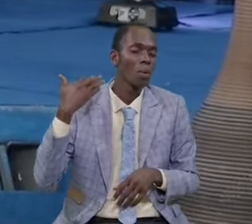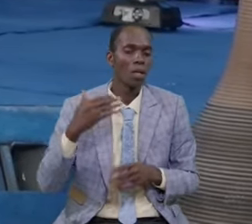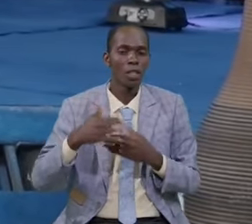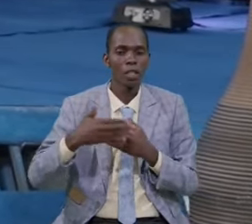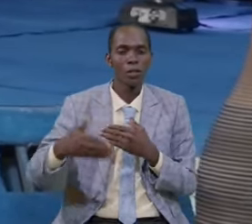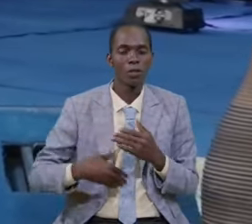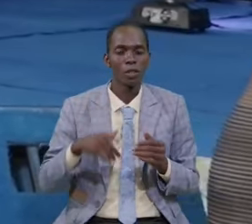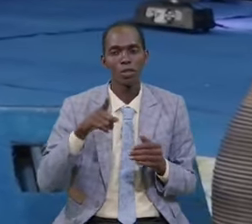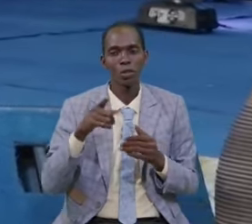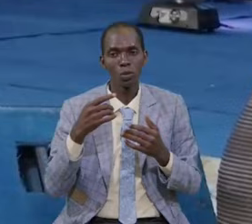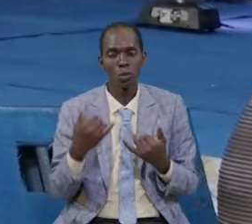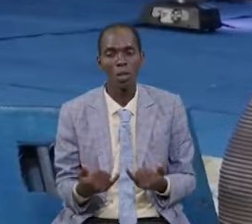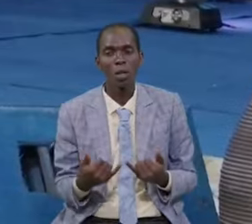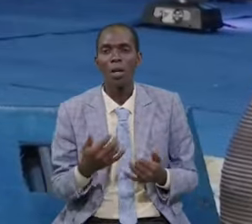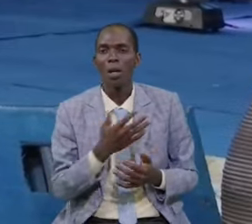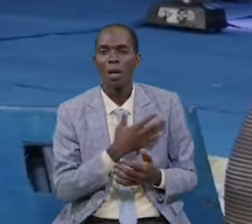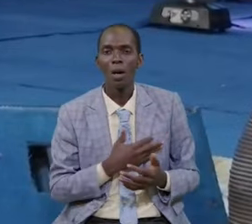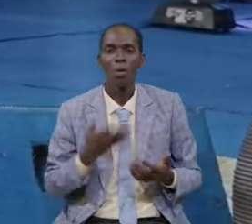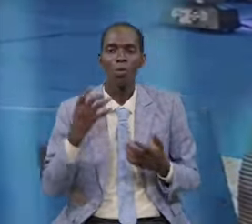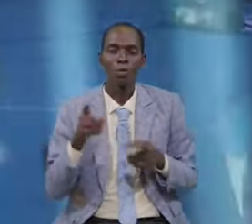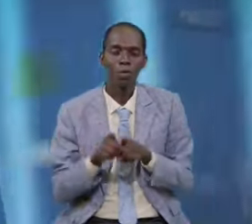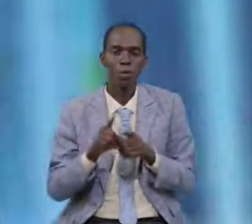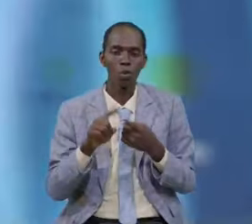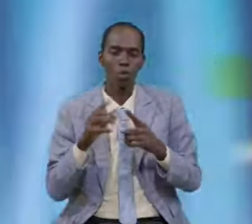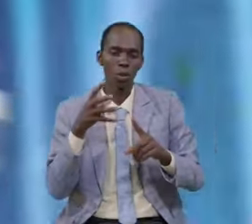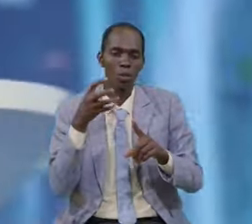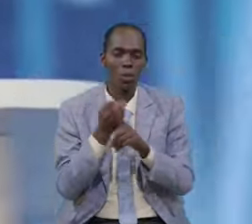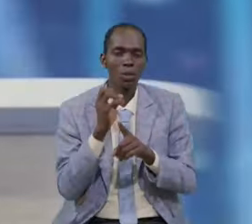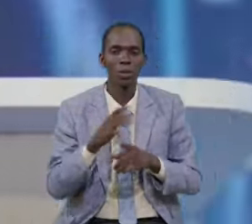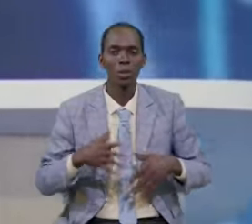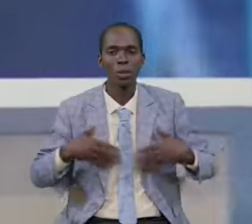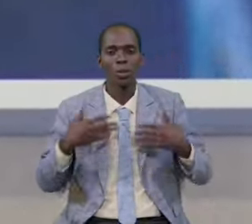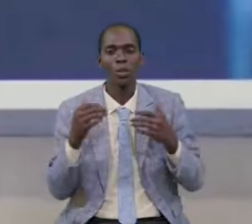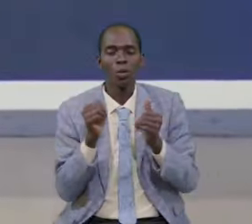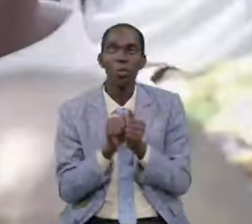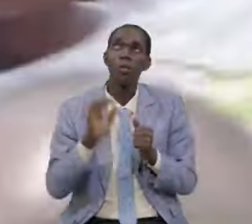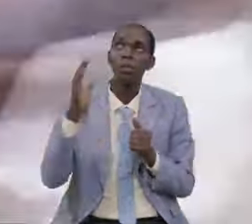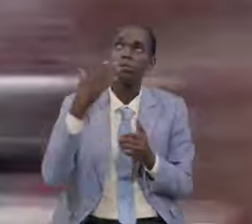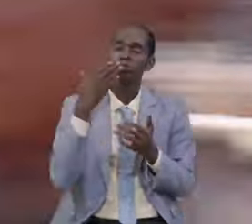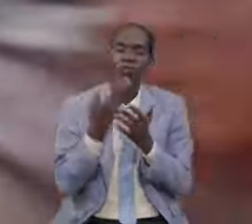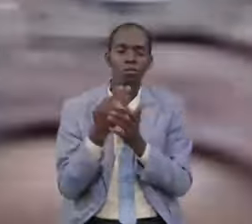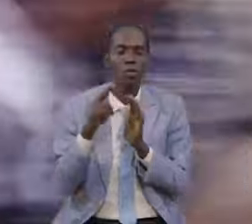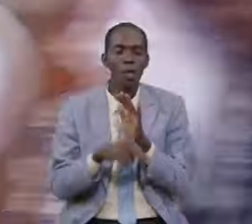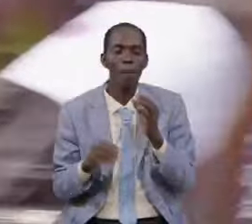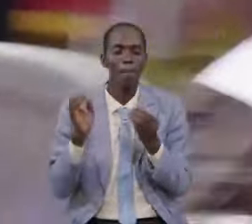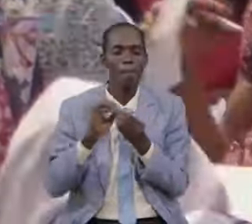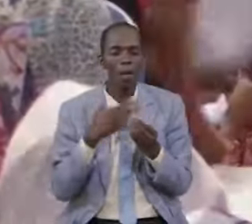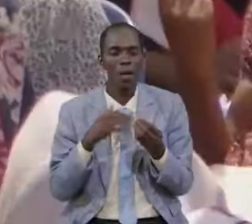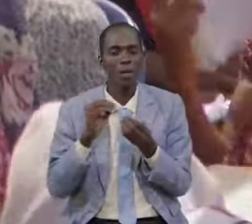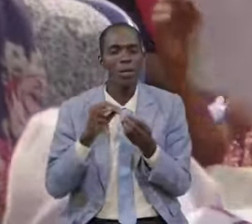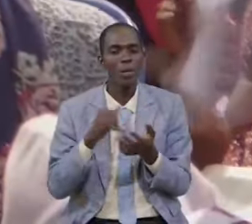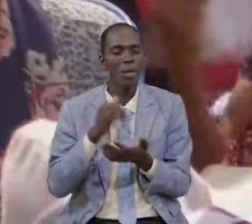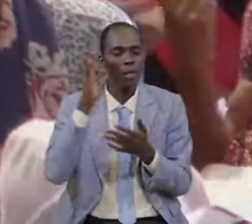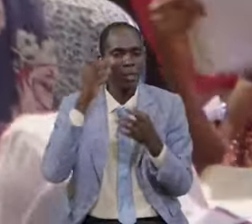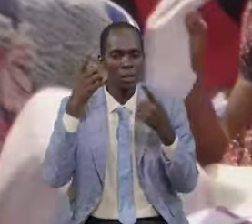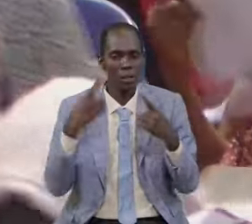il veut impacter ta vie par la bonté de plus en plus. Et ça va arriver aujourd'hui. Si tu